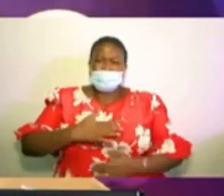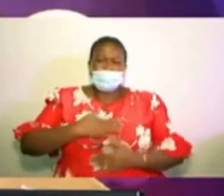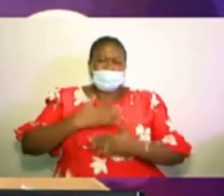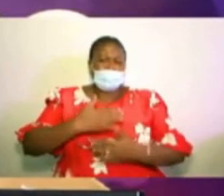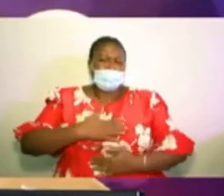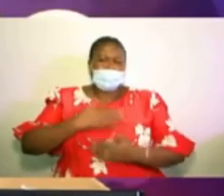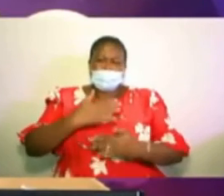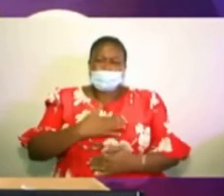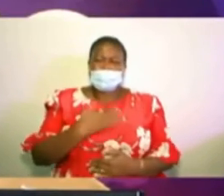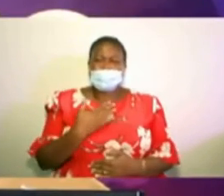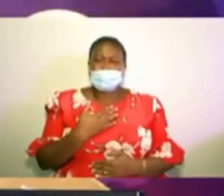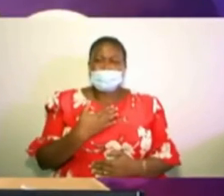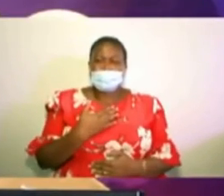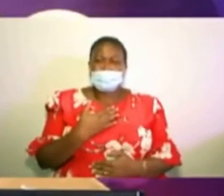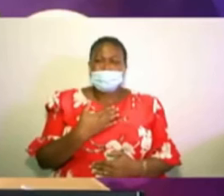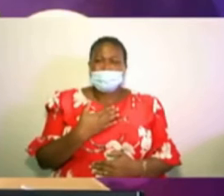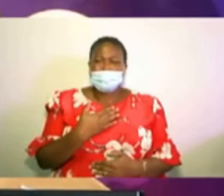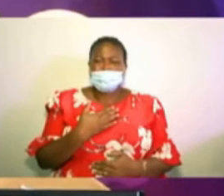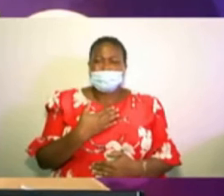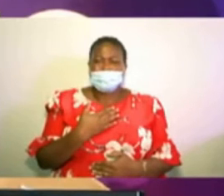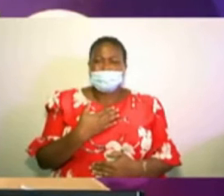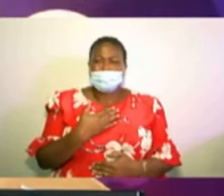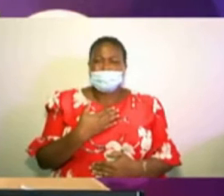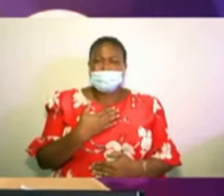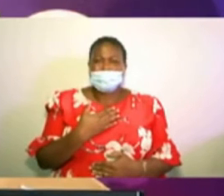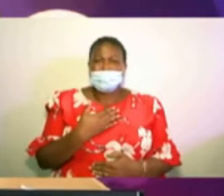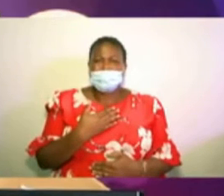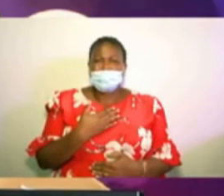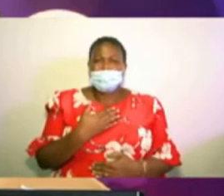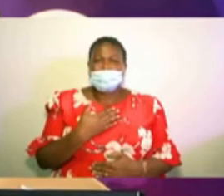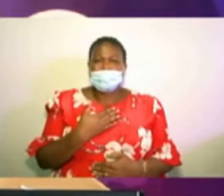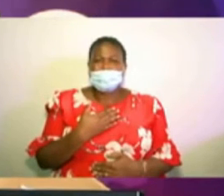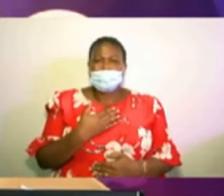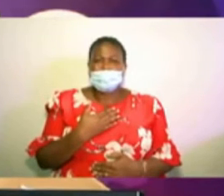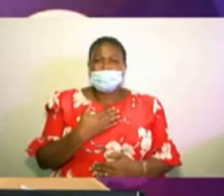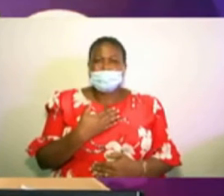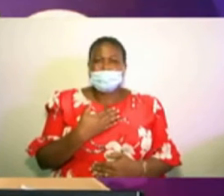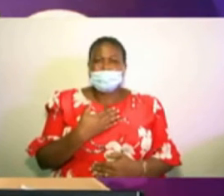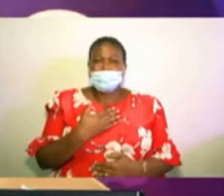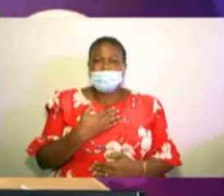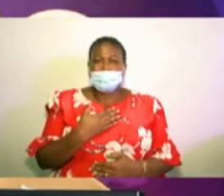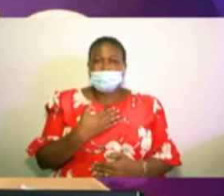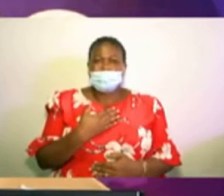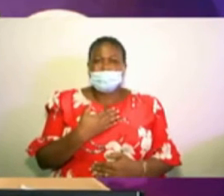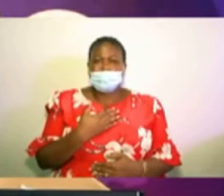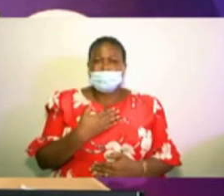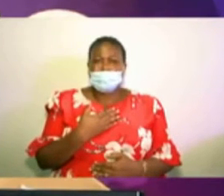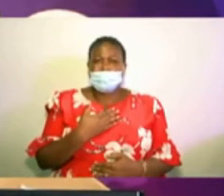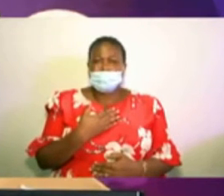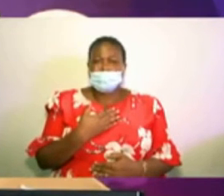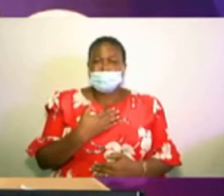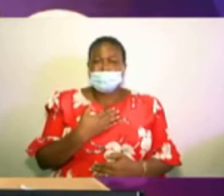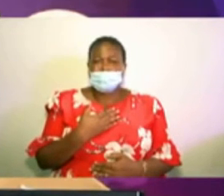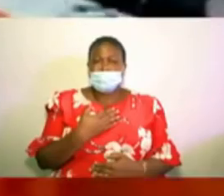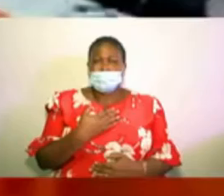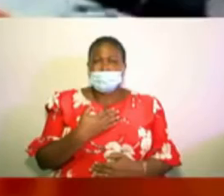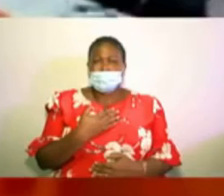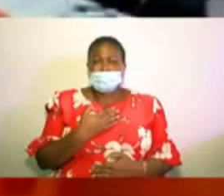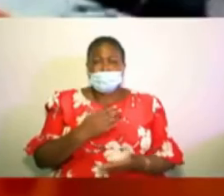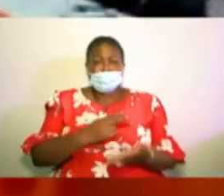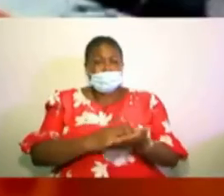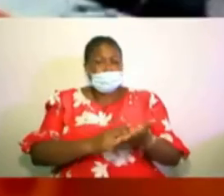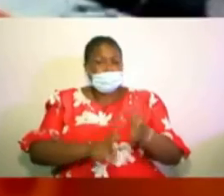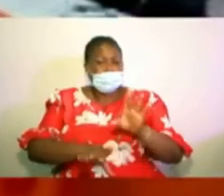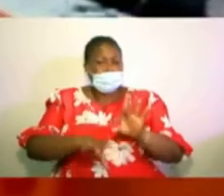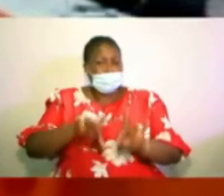qui donne ou qui anime l'église et qui lui donne sa vitalité. And he is the one who